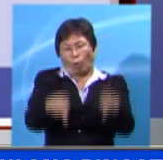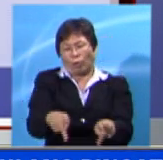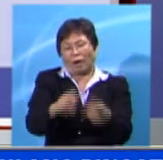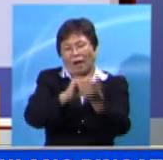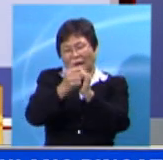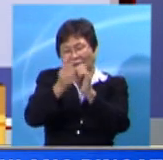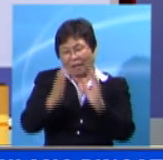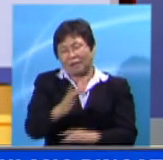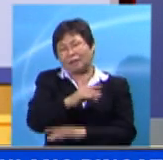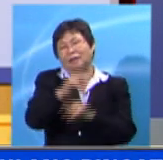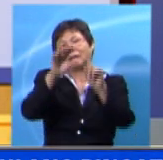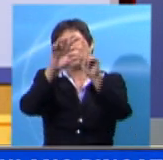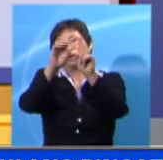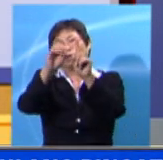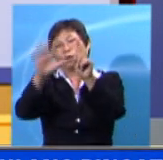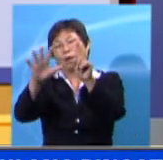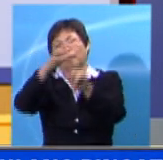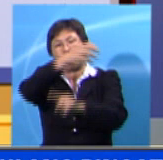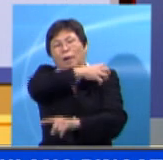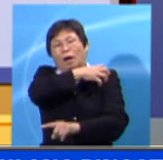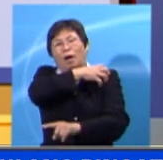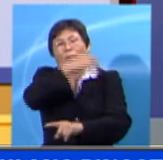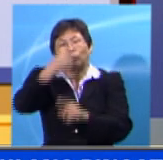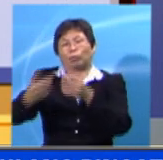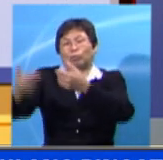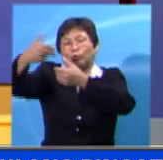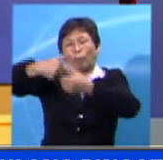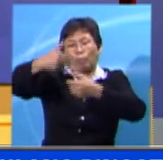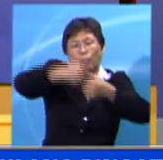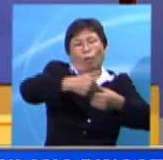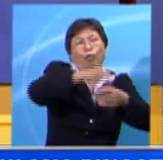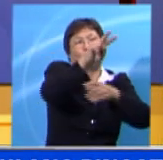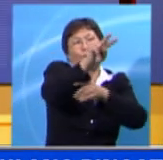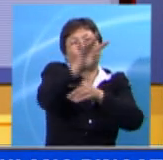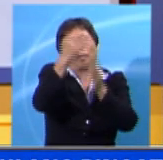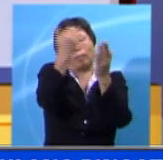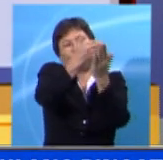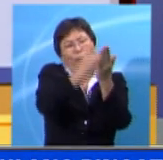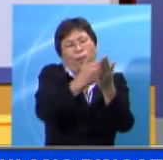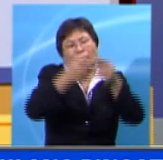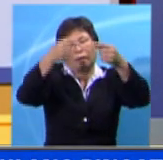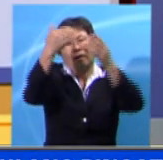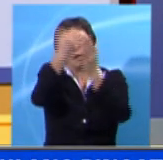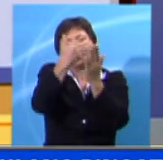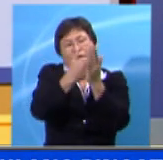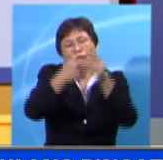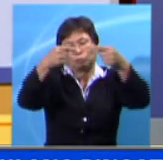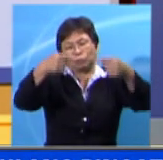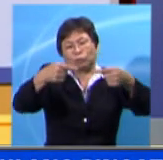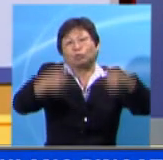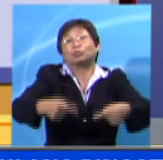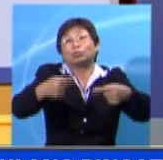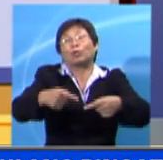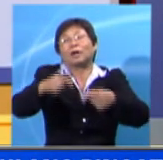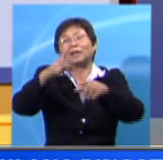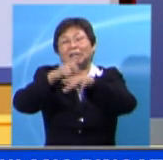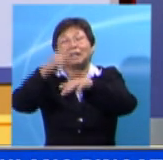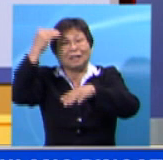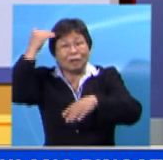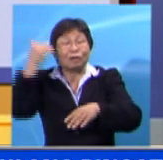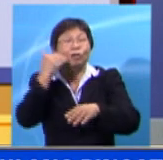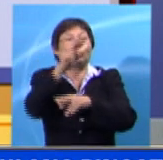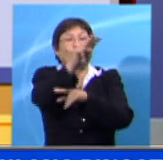atlet 105 orang pegawai bagi menyertai 24 acara sukan di inion daripada